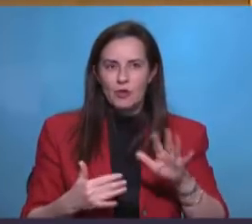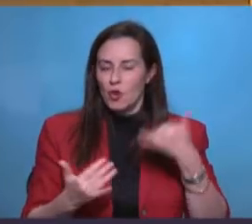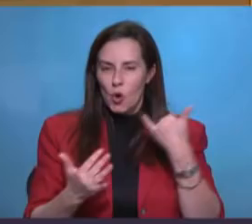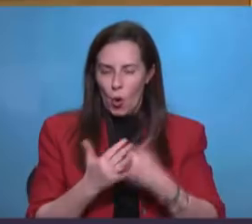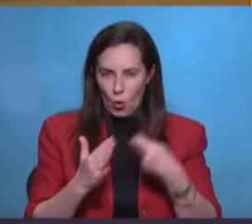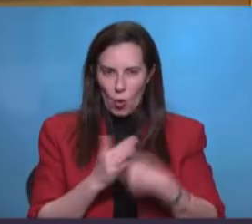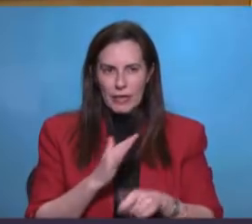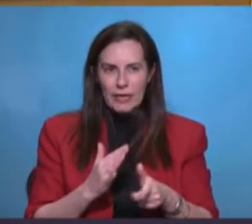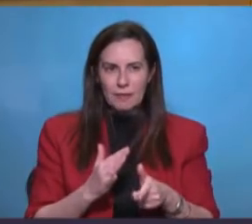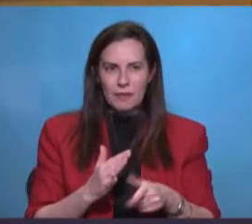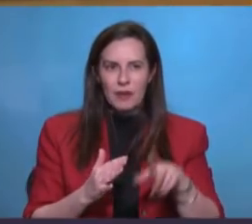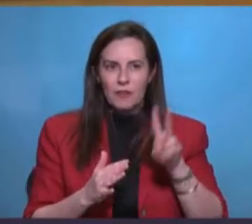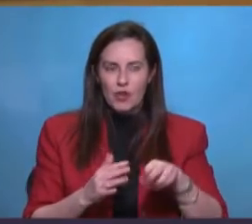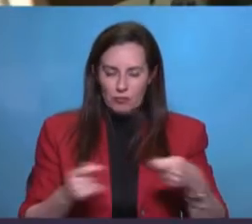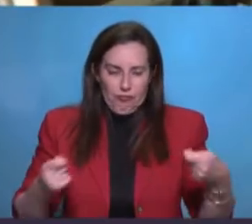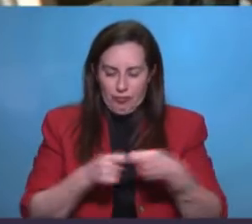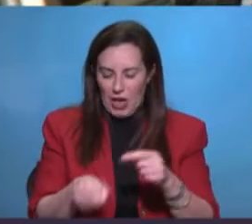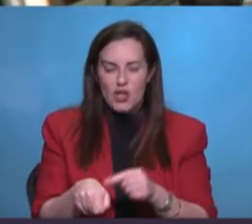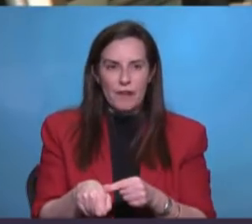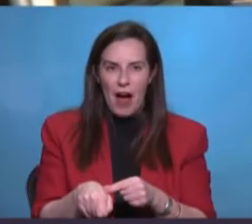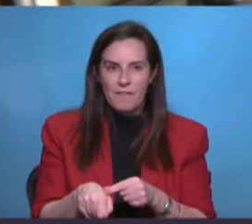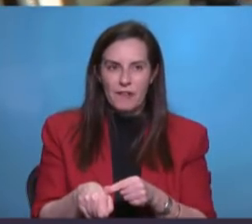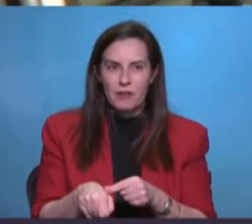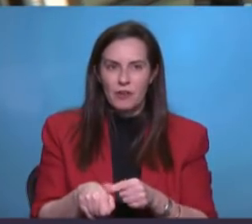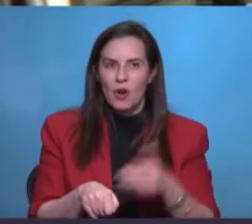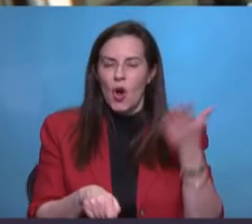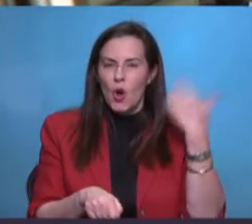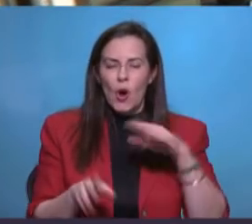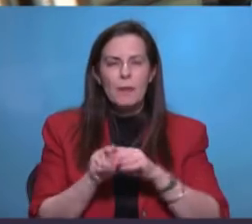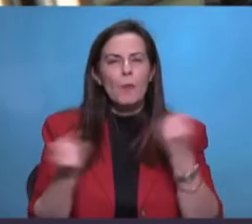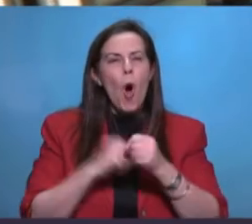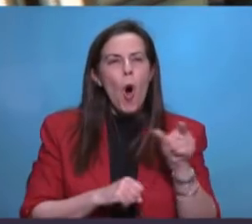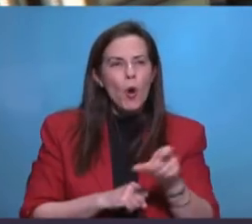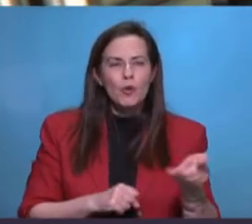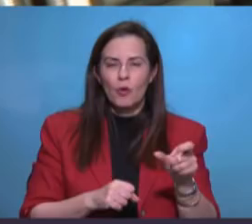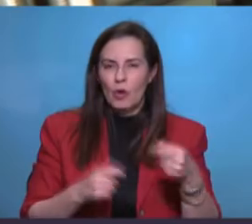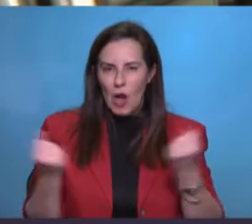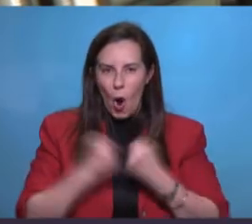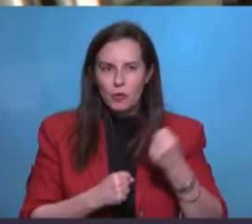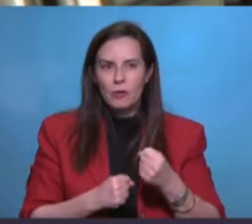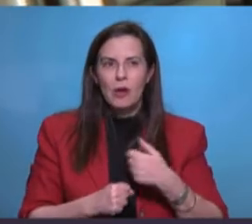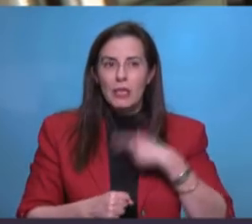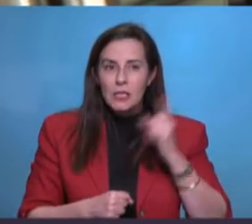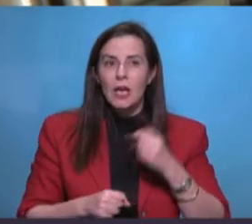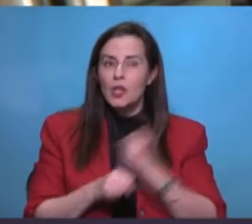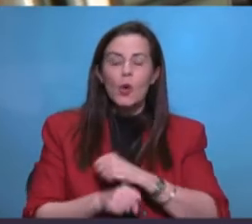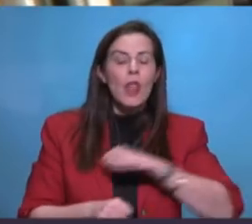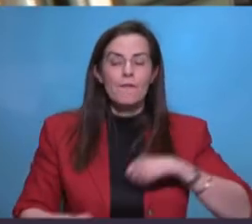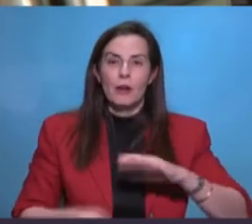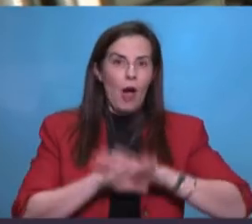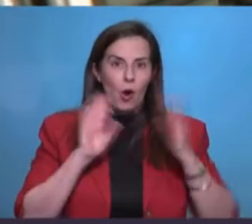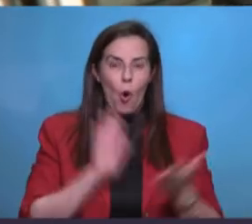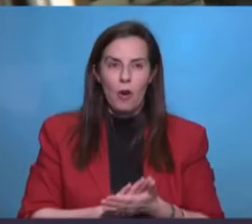קודנית ואפשר להתממשק לשבב. לא היה אימובילייזר שאני יכול להתממשק לרכב, אז הייתי צריך לבנות את המערכות בעצם